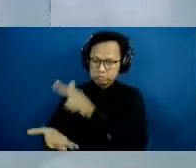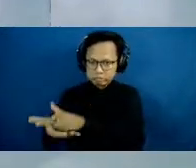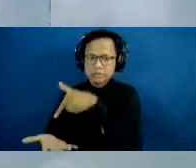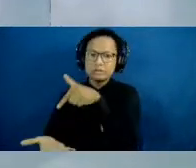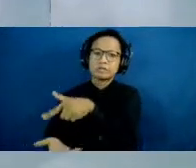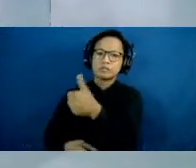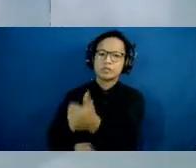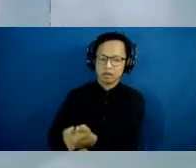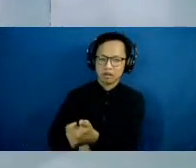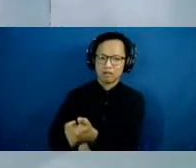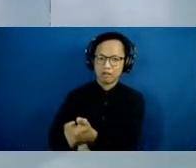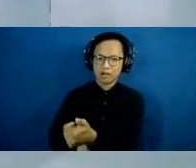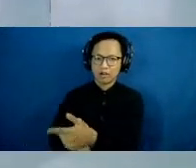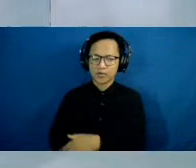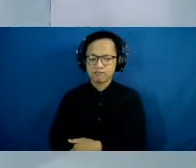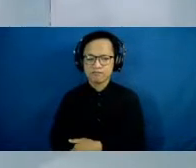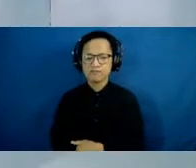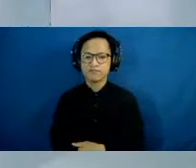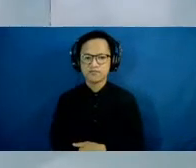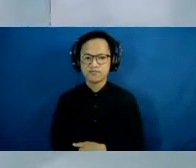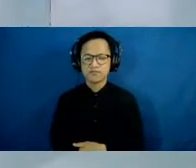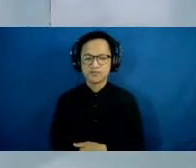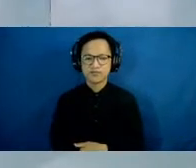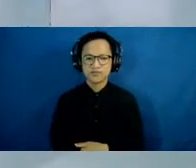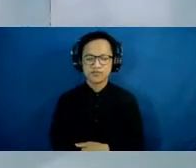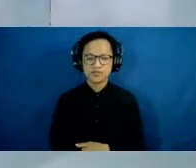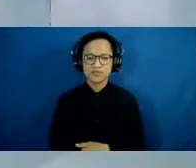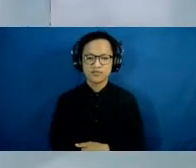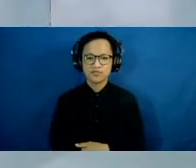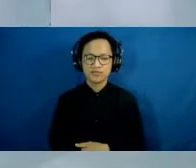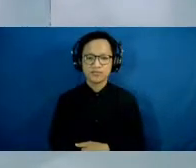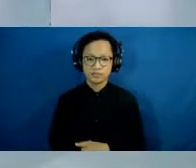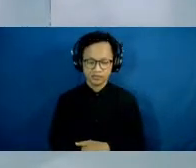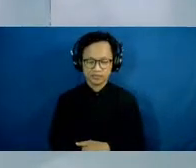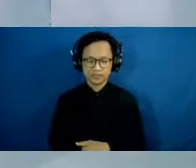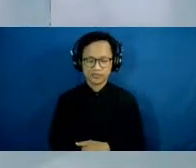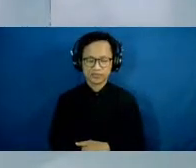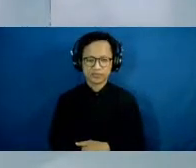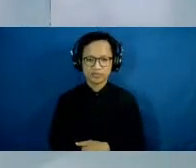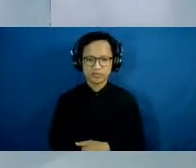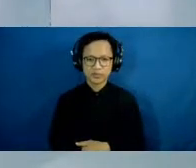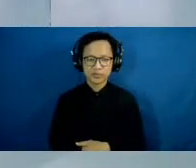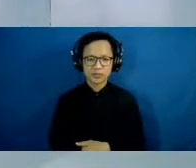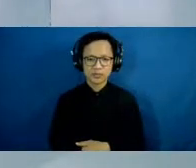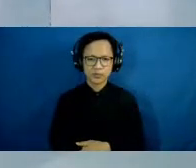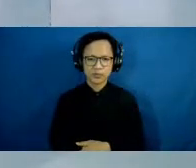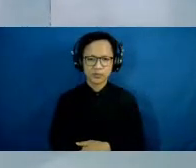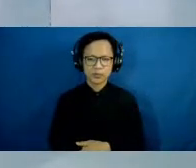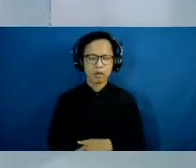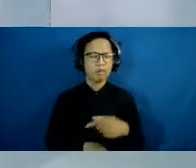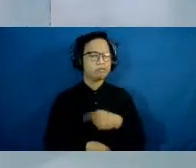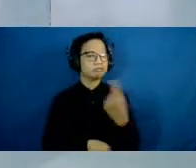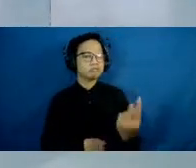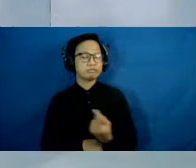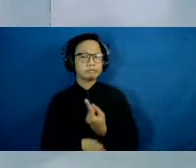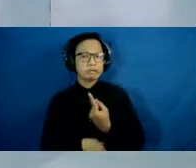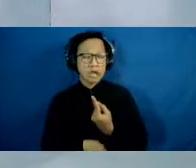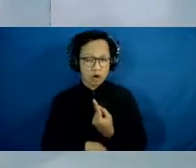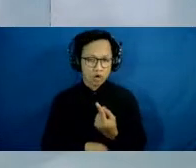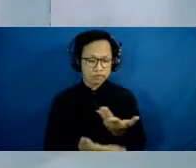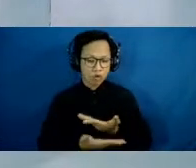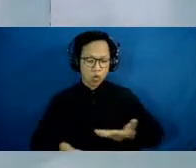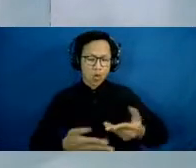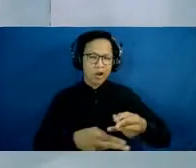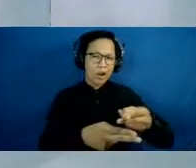untuk untuk kita mendapatkan akses pinjaman. Nah kemudian juga kalau kita nanti di dalam konteks pinjol ilegal